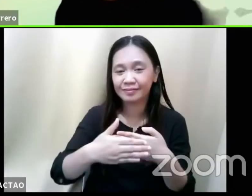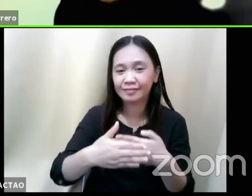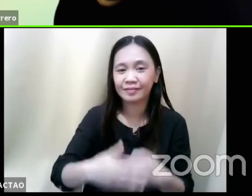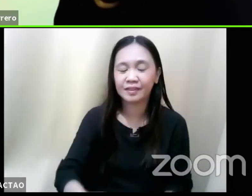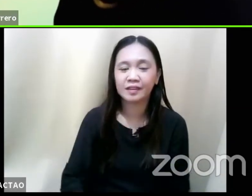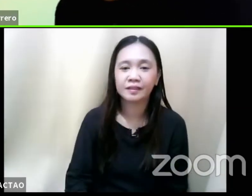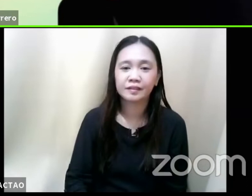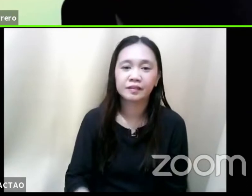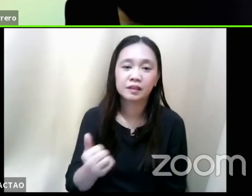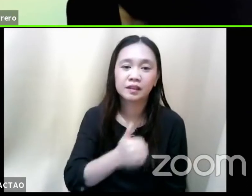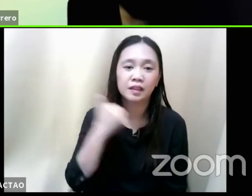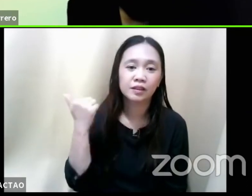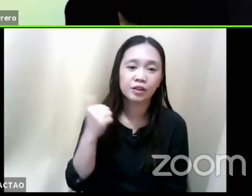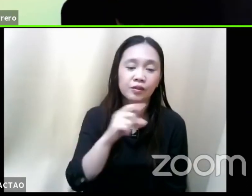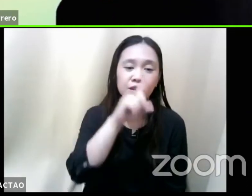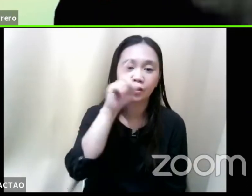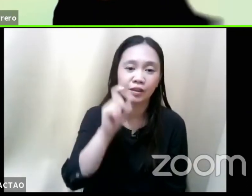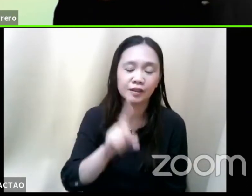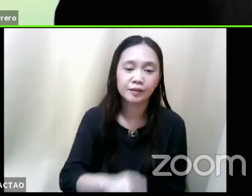na tanong.